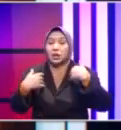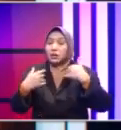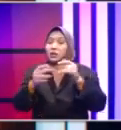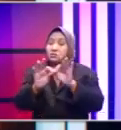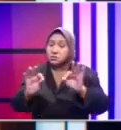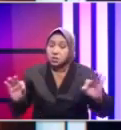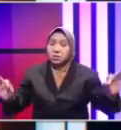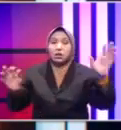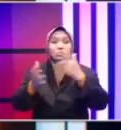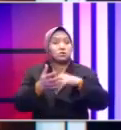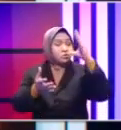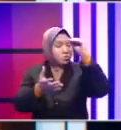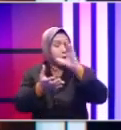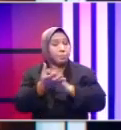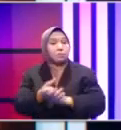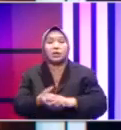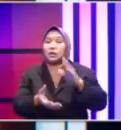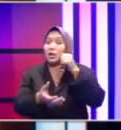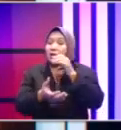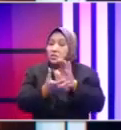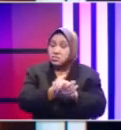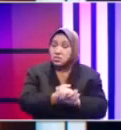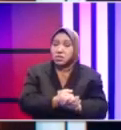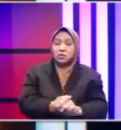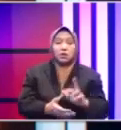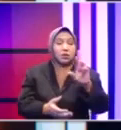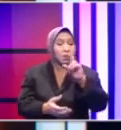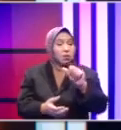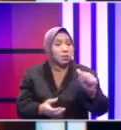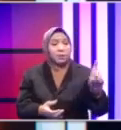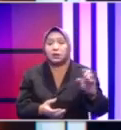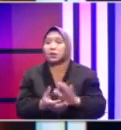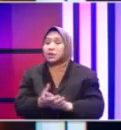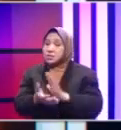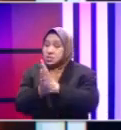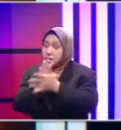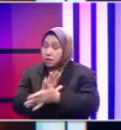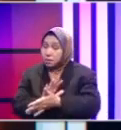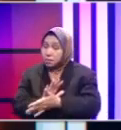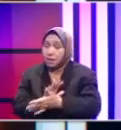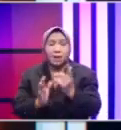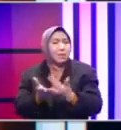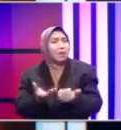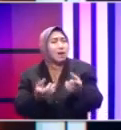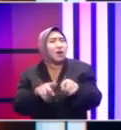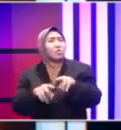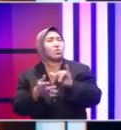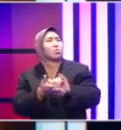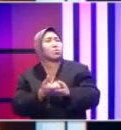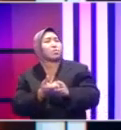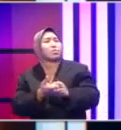dan juga suaminya aus Bin shamit radhiyallahu anhuma jadi aku yang berlaku adalah